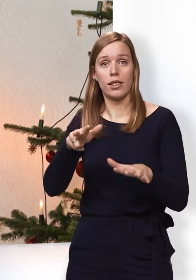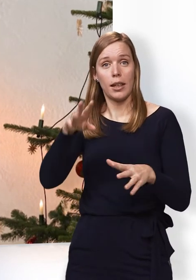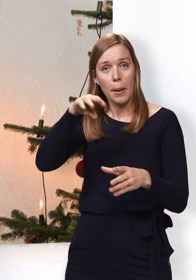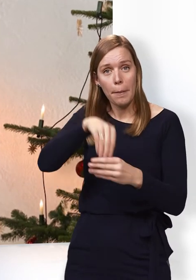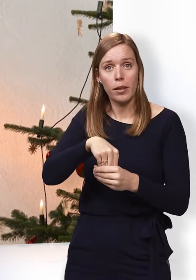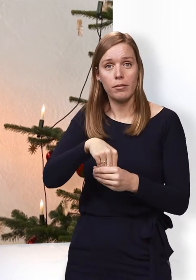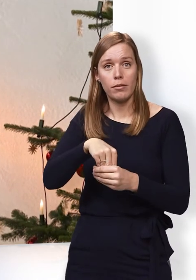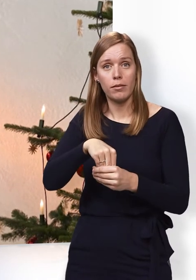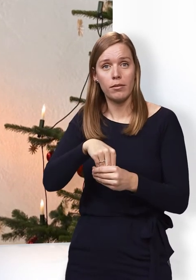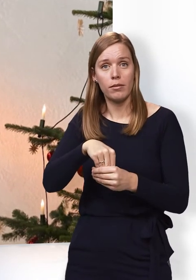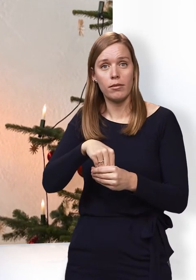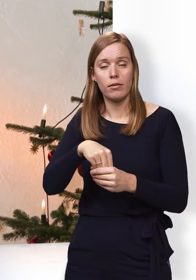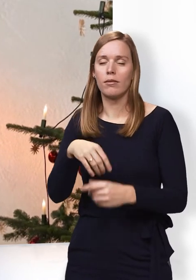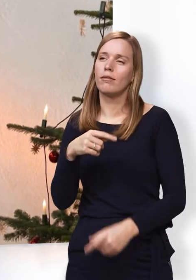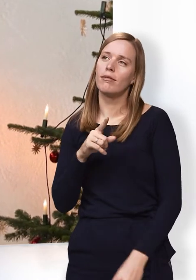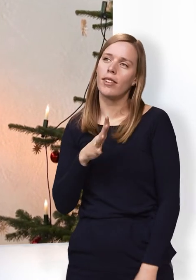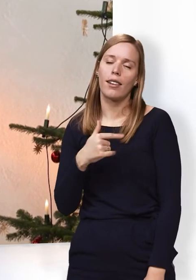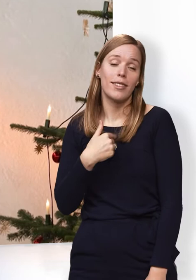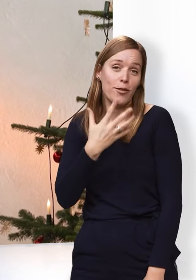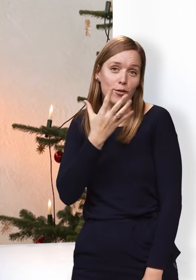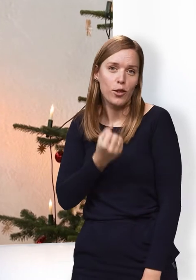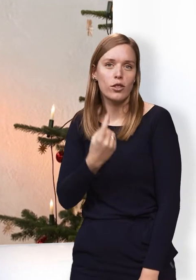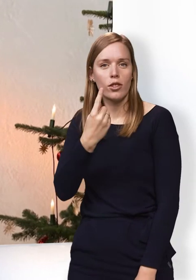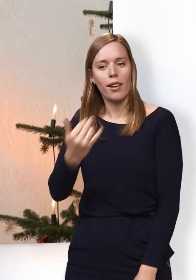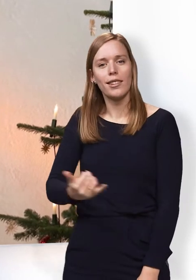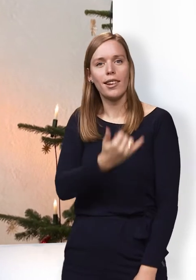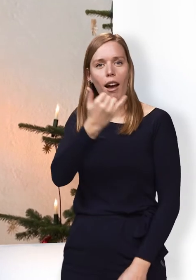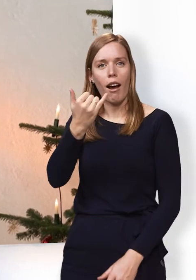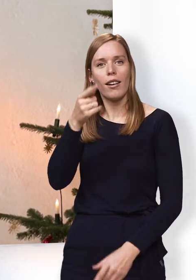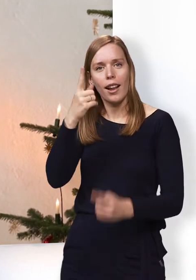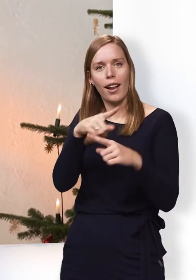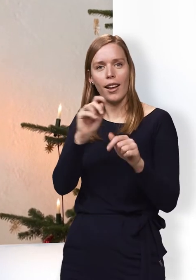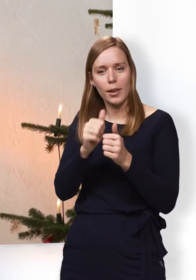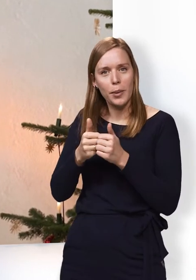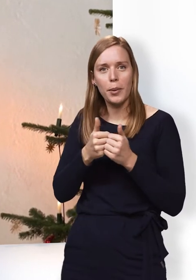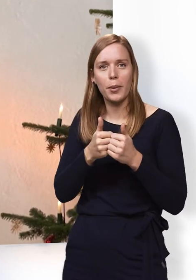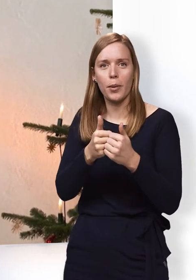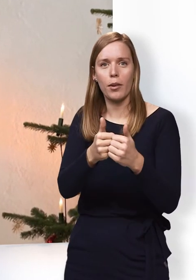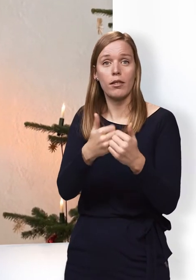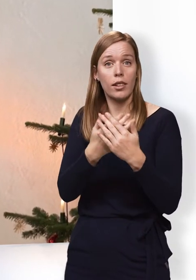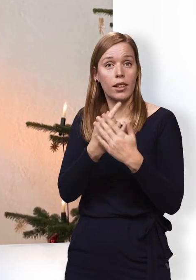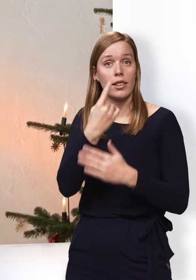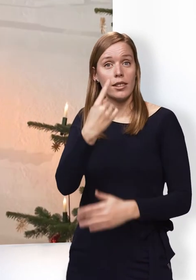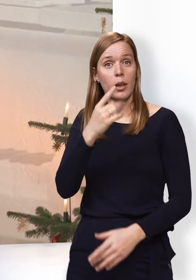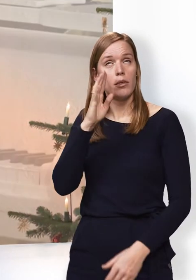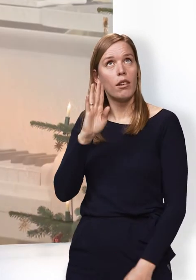Das wäre mein Wunsch, wenn Sie dieses Lied dieses Jahr begleiten dürfte. Deshalb, wenn es Ihnen im Ohr ist, dann singen Sie